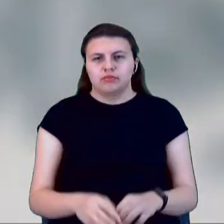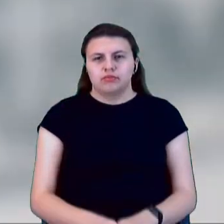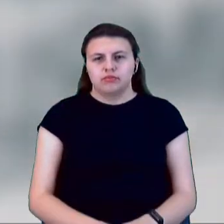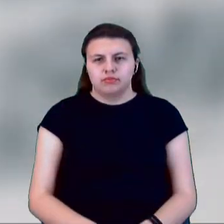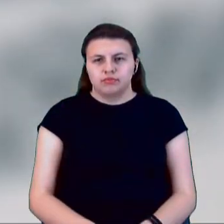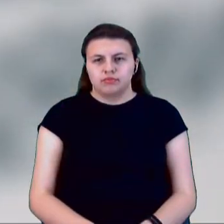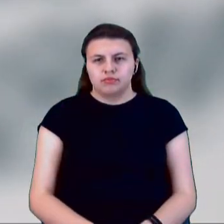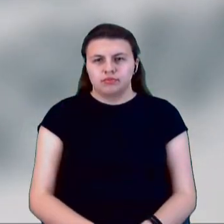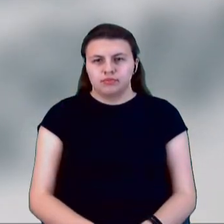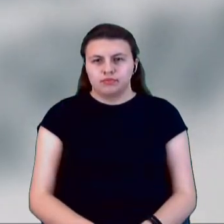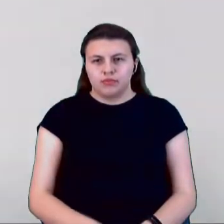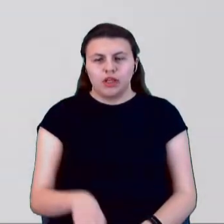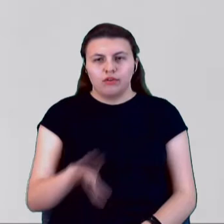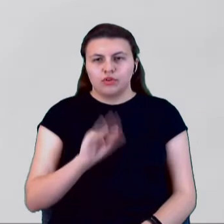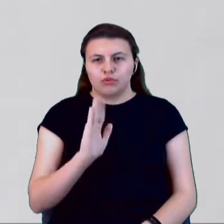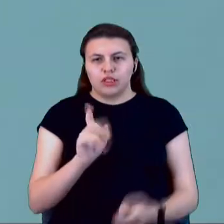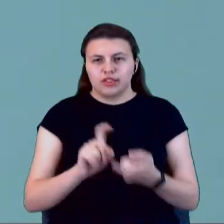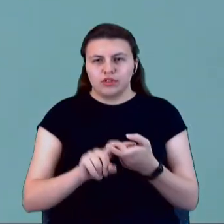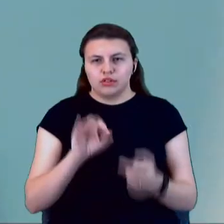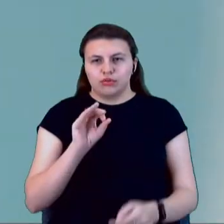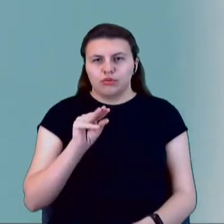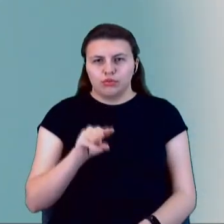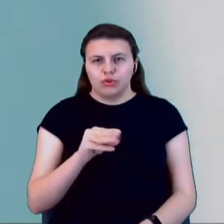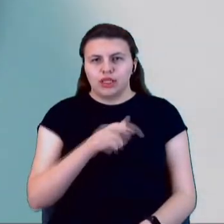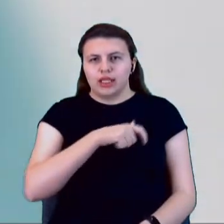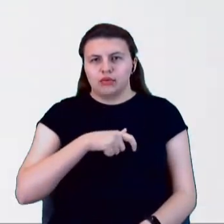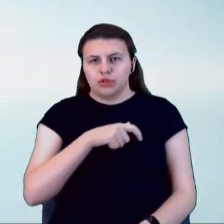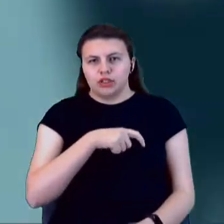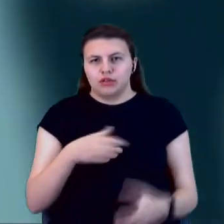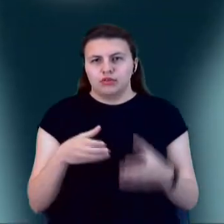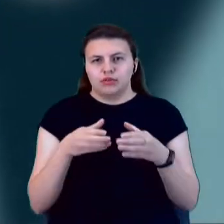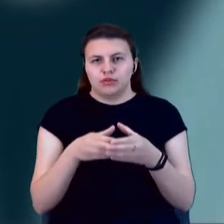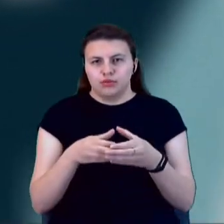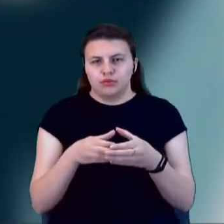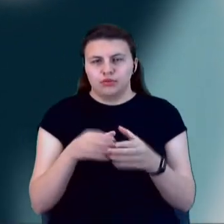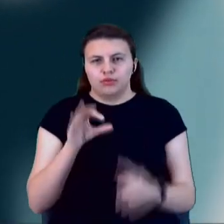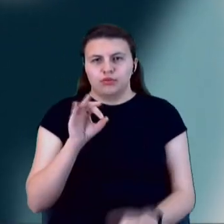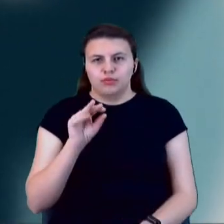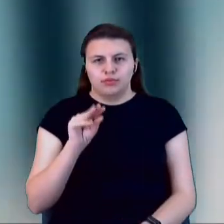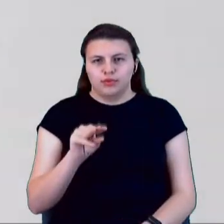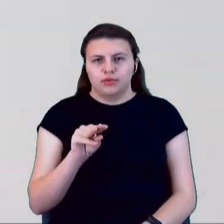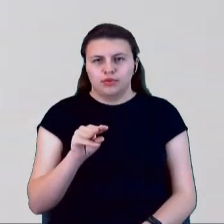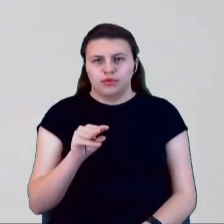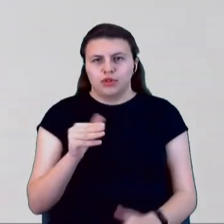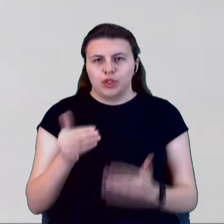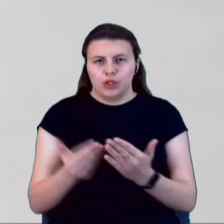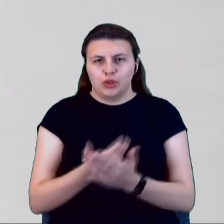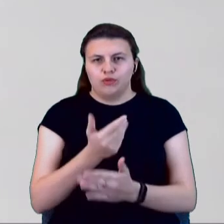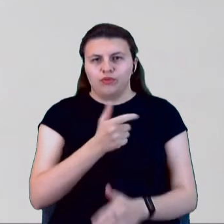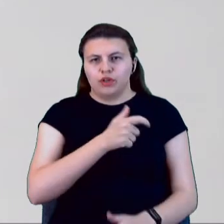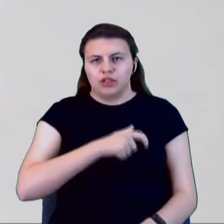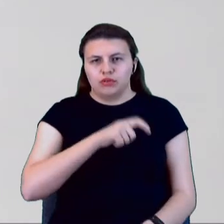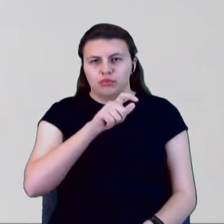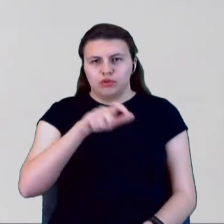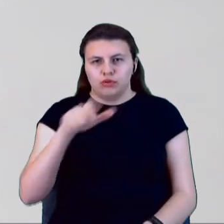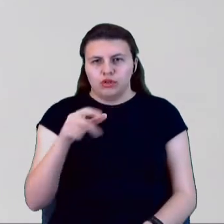змінитись? Все буде залежати від, звісно ж, депутатського корпусу, від нових депутатів, від їх